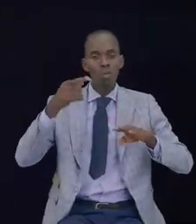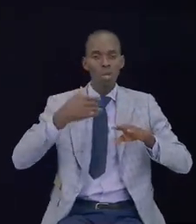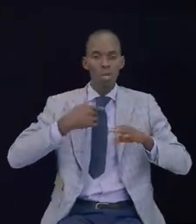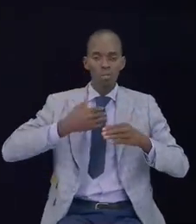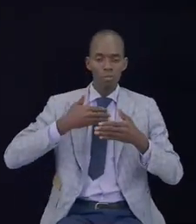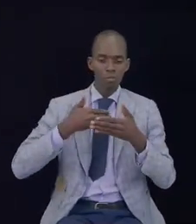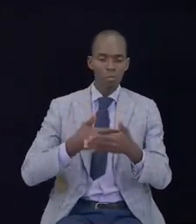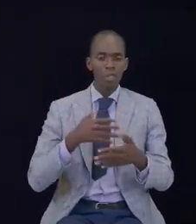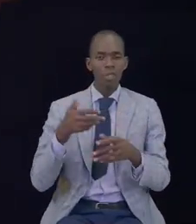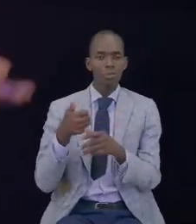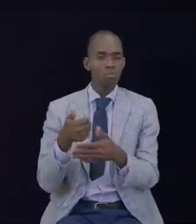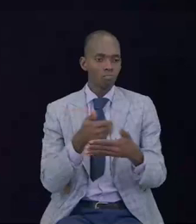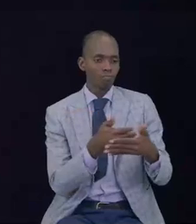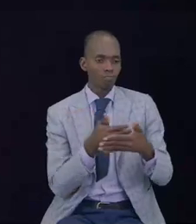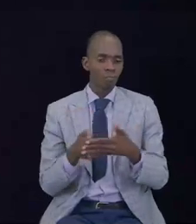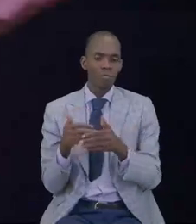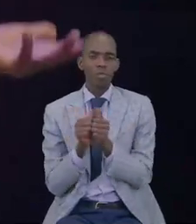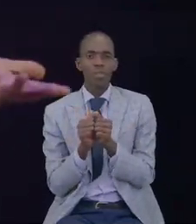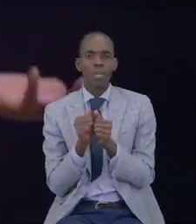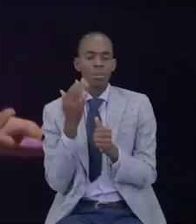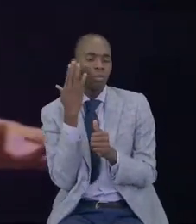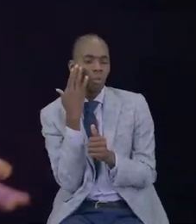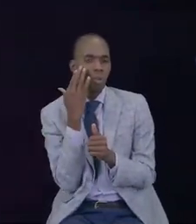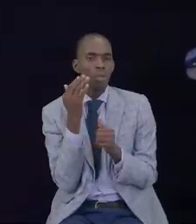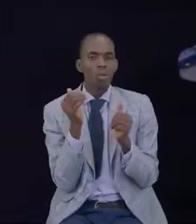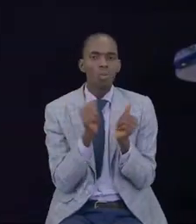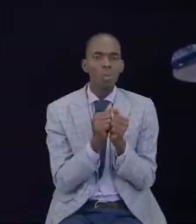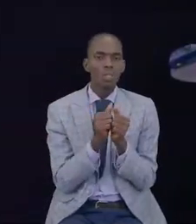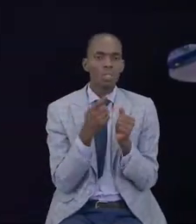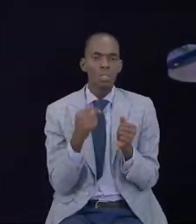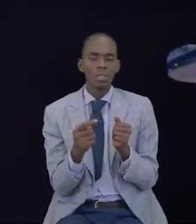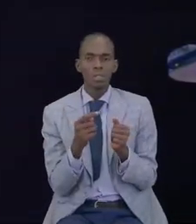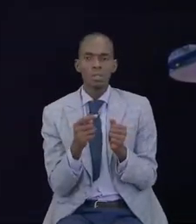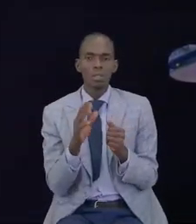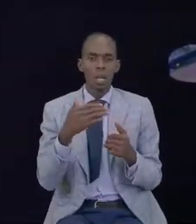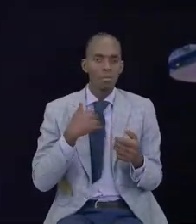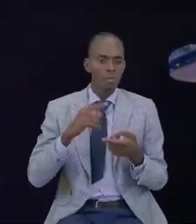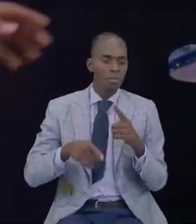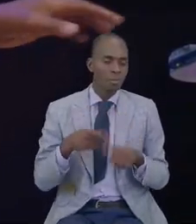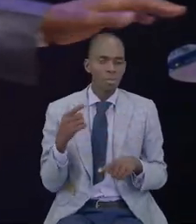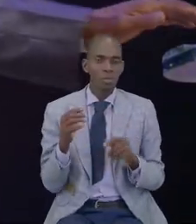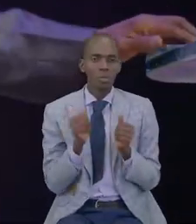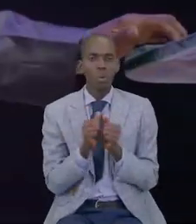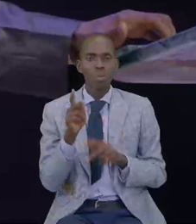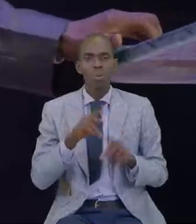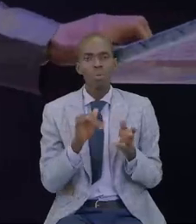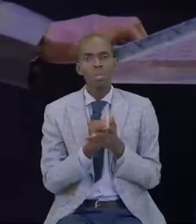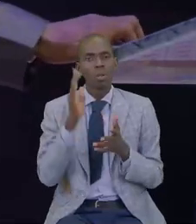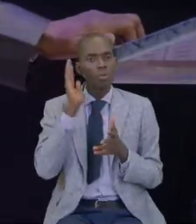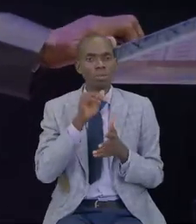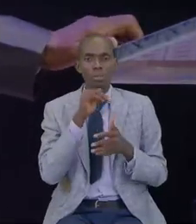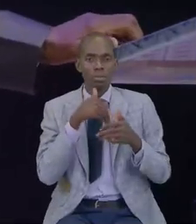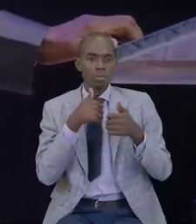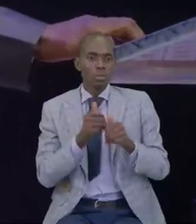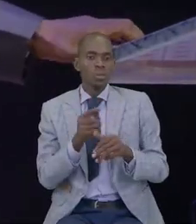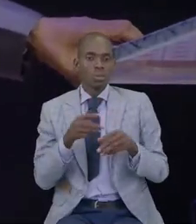es familier et vous maintenez tu maintiens ton amitié avec ceux qui ne suivent pas la voie du Seigneur.